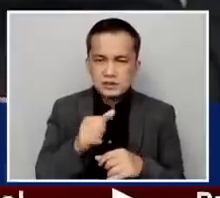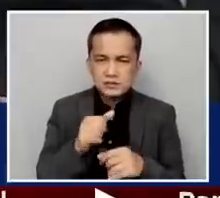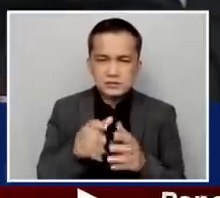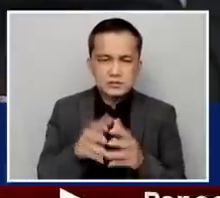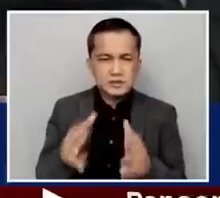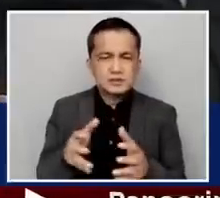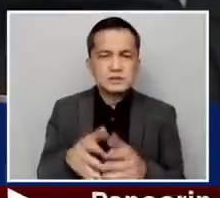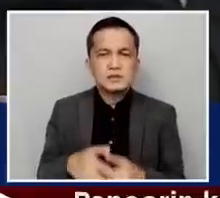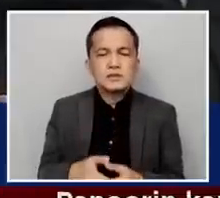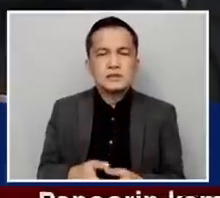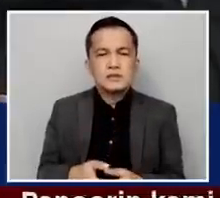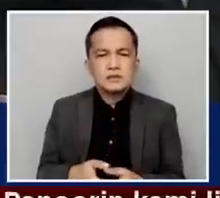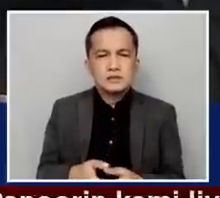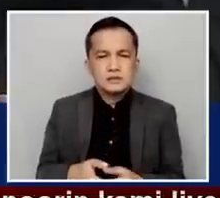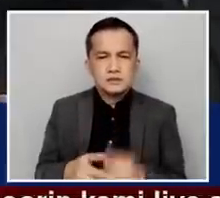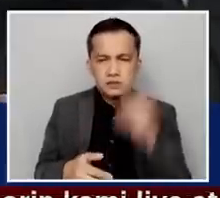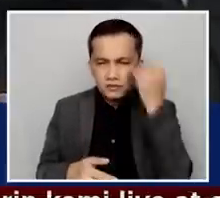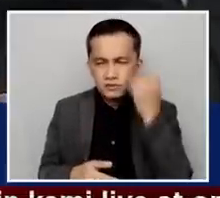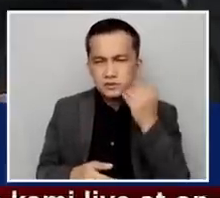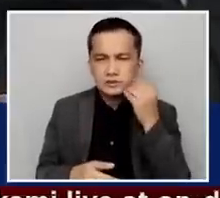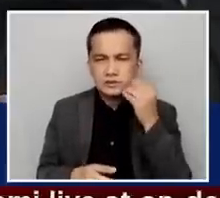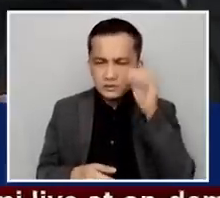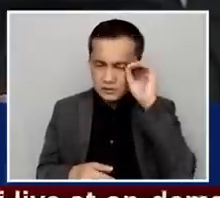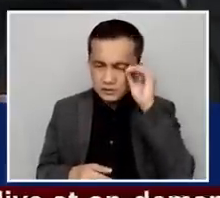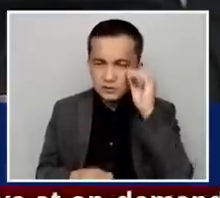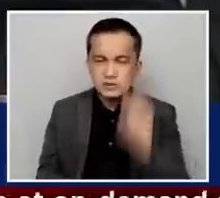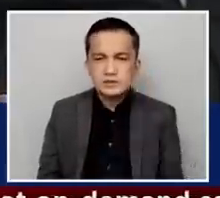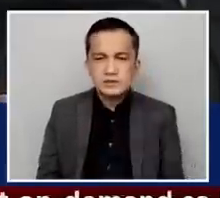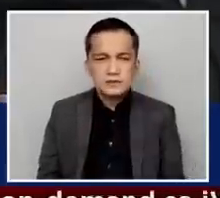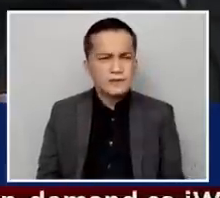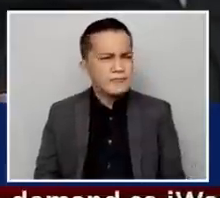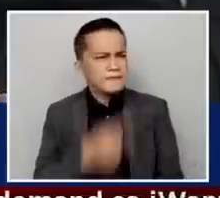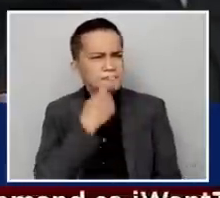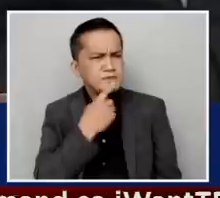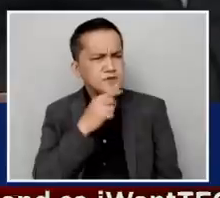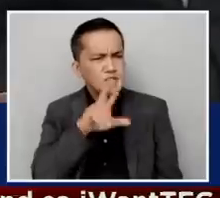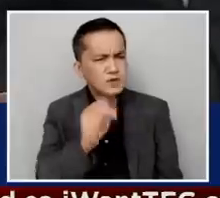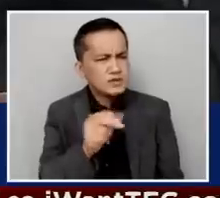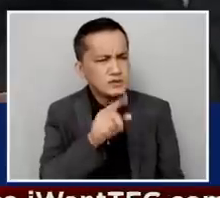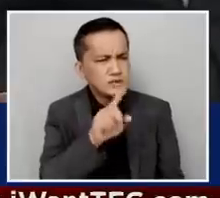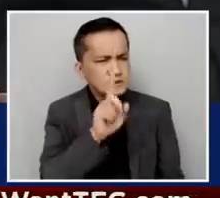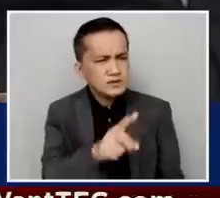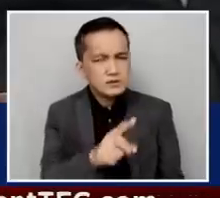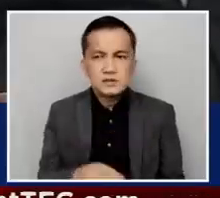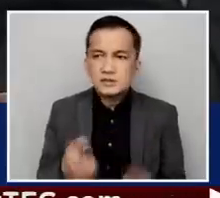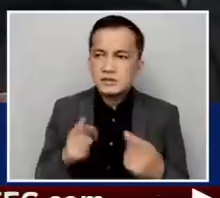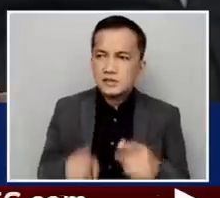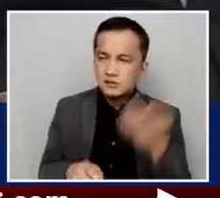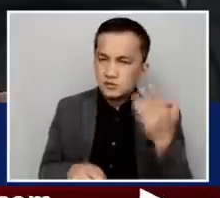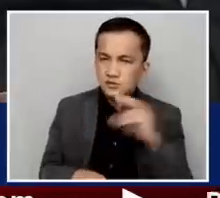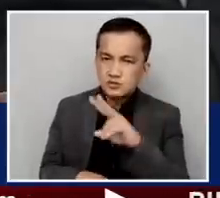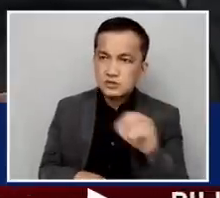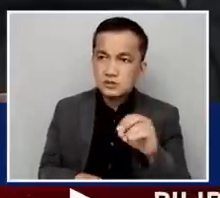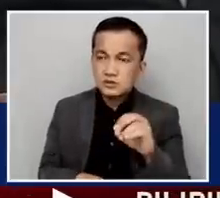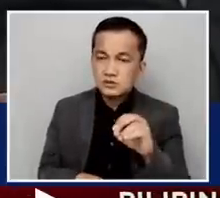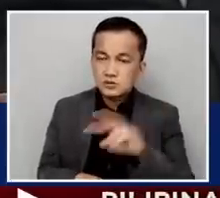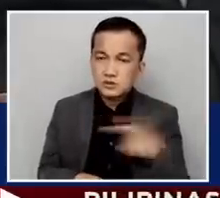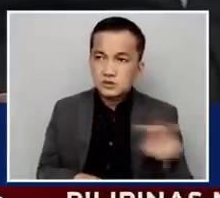tayong kinapos sa sibuyas. No. Sir, kailan po ito? Kailan nangyari po? Ito po 2022 lang po,